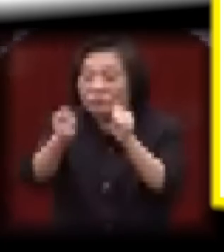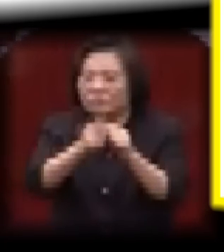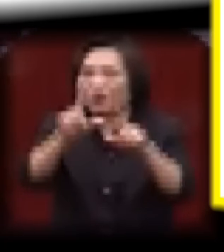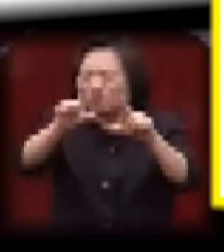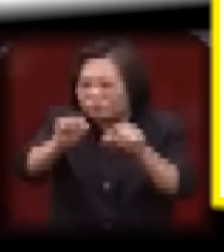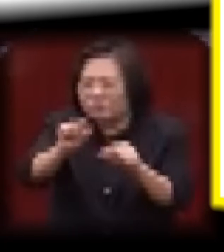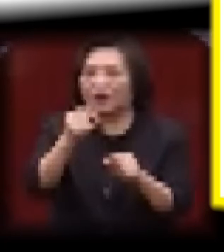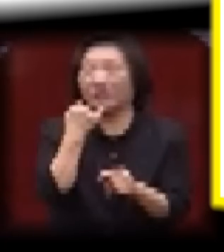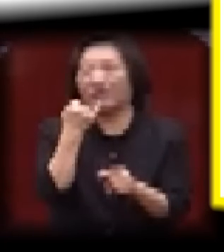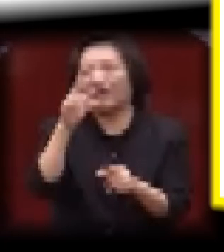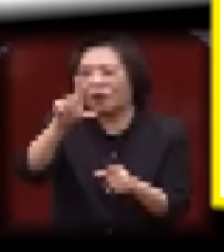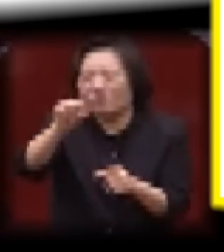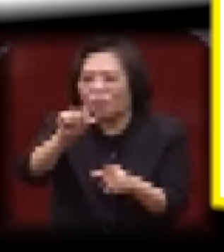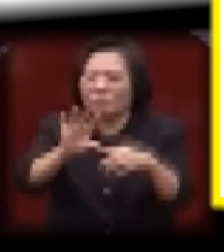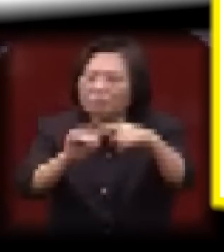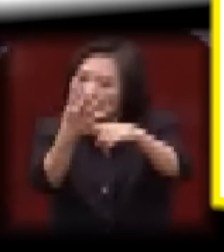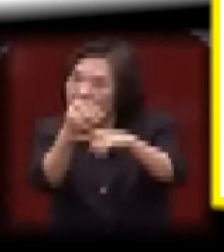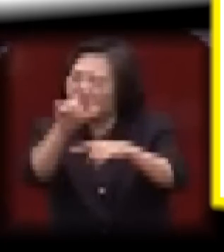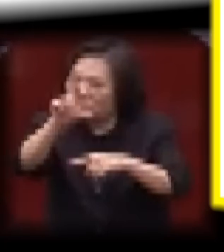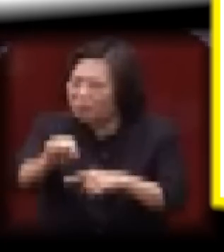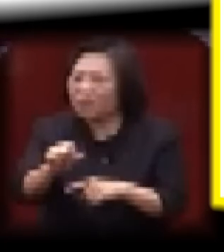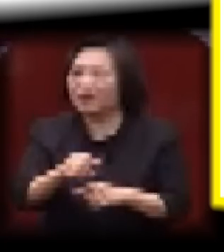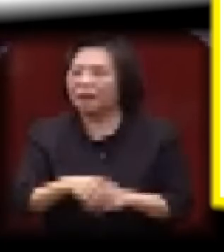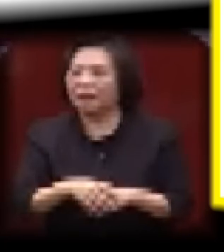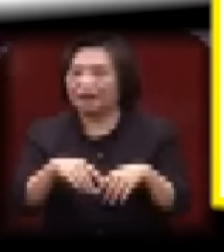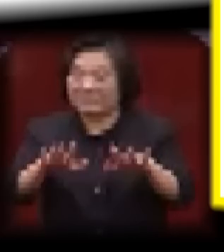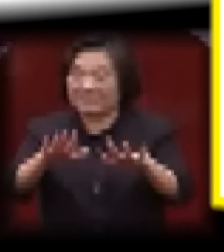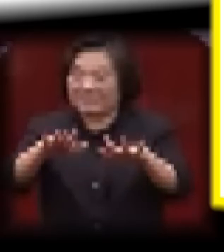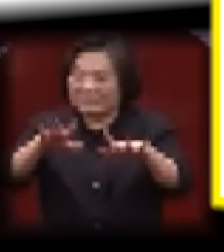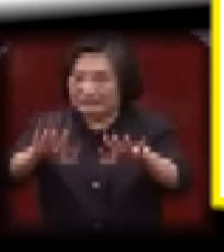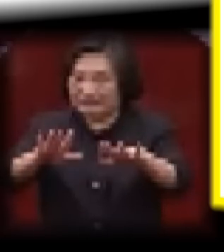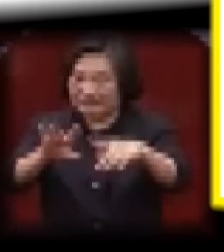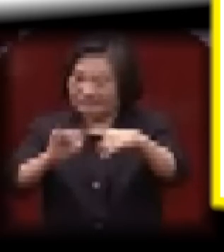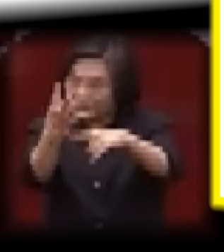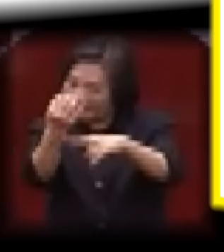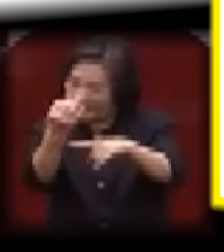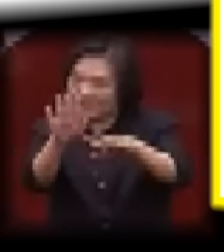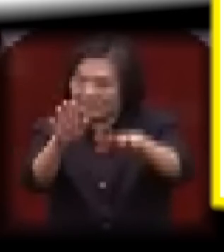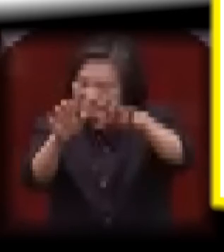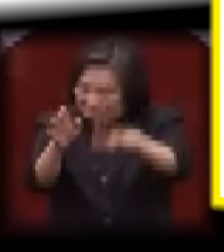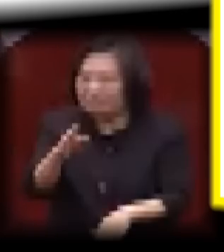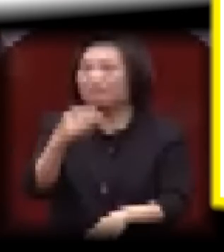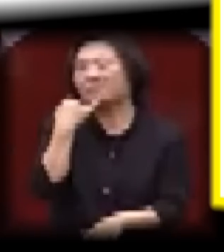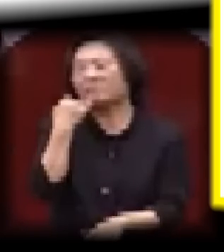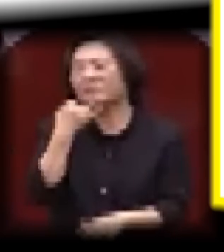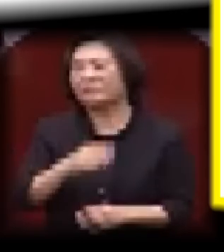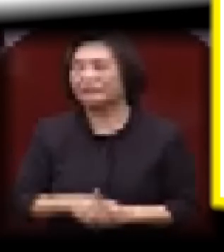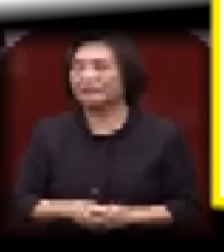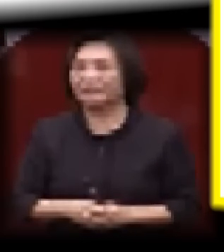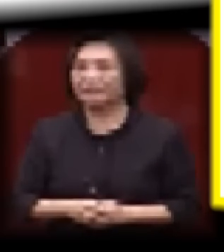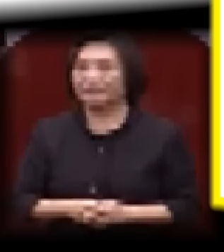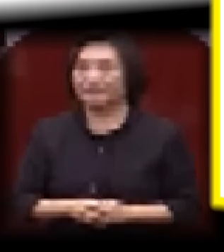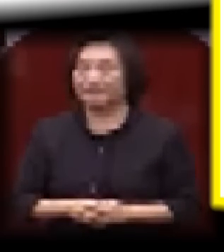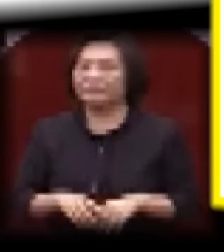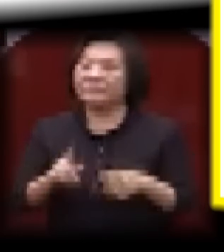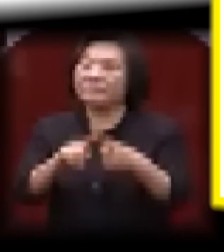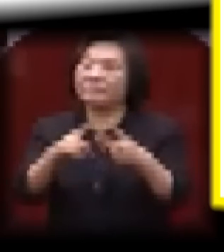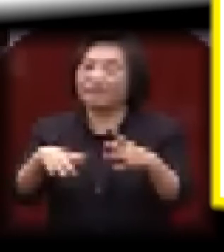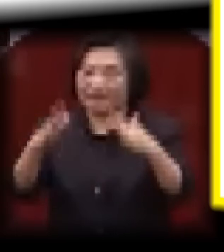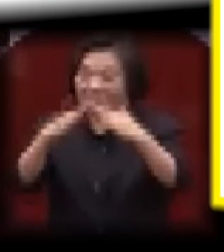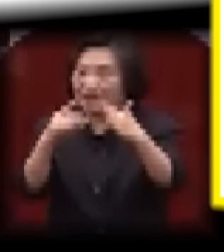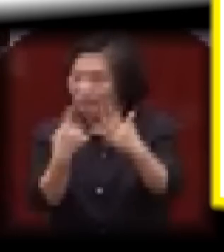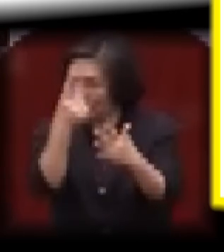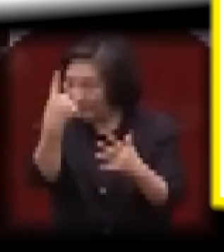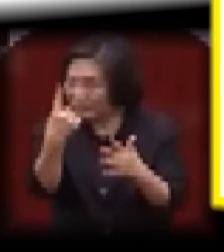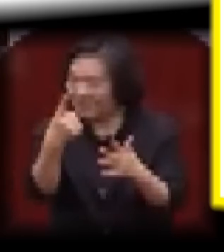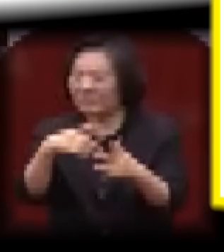到 0.6%， 就降到现以前的这个税率的一半。我们在这个单一且自住的这个房子，你知道吗？房子